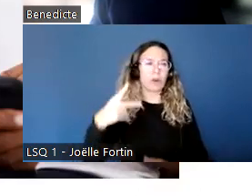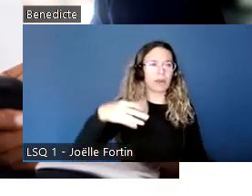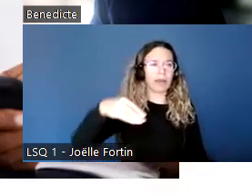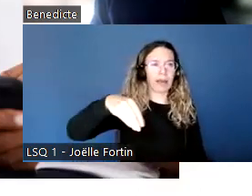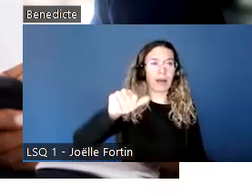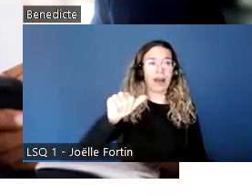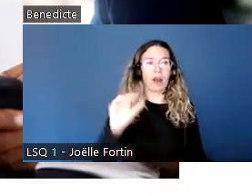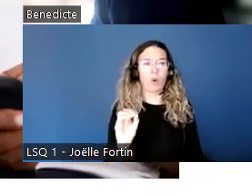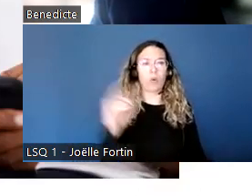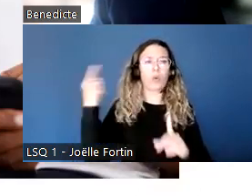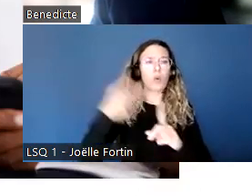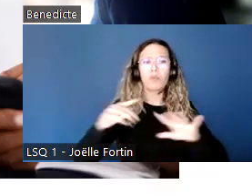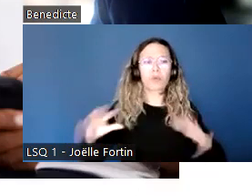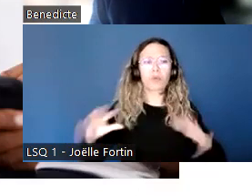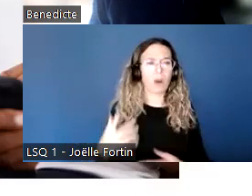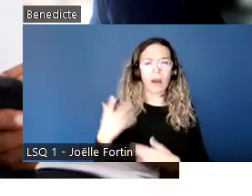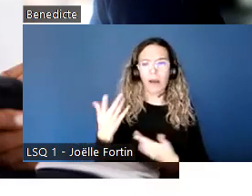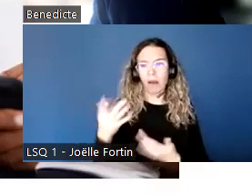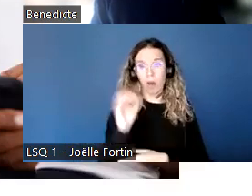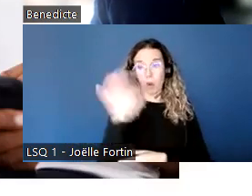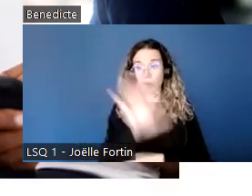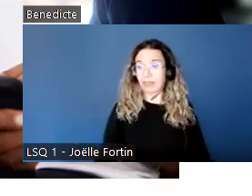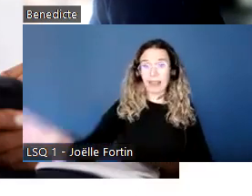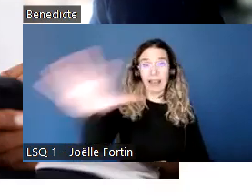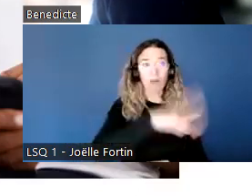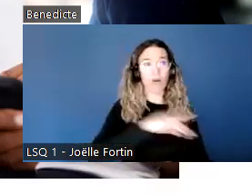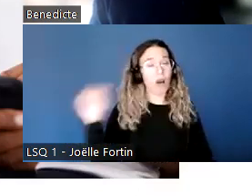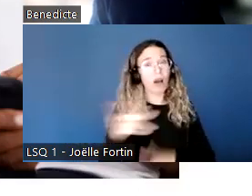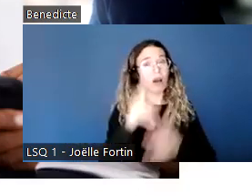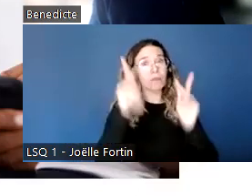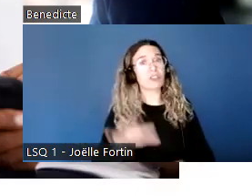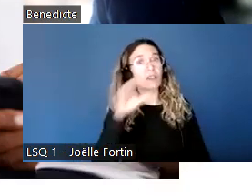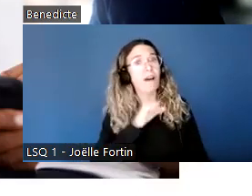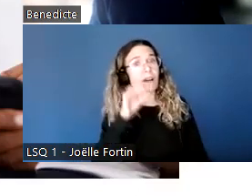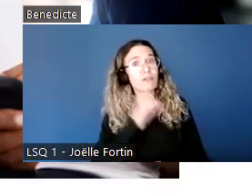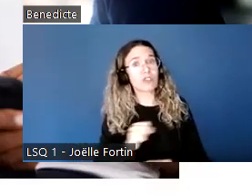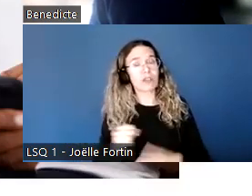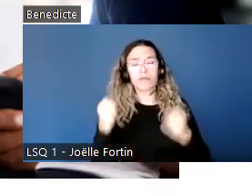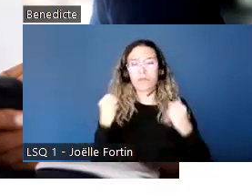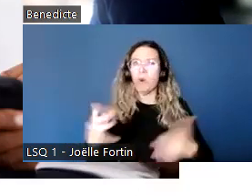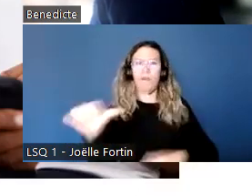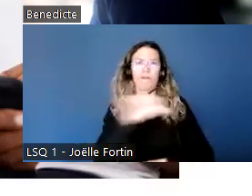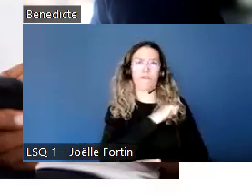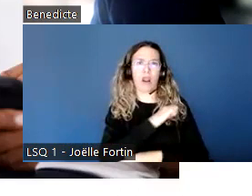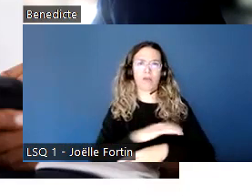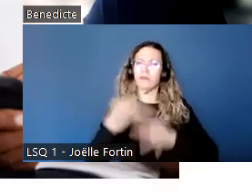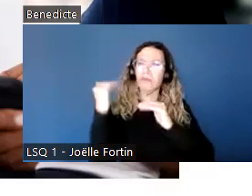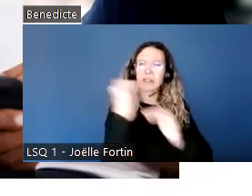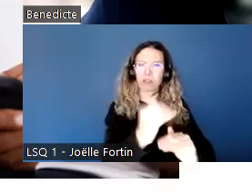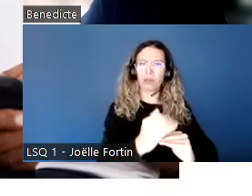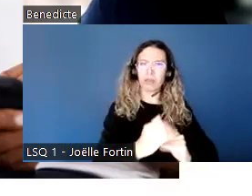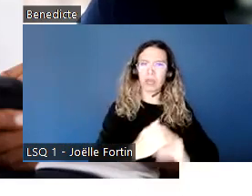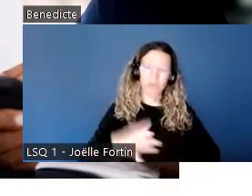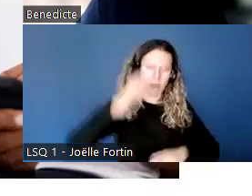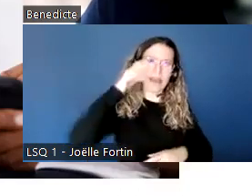la mission est un Ontario où tous les aînés sont à l'abri de la violence, ont une voix forte et se sentent en sécurité et